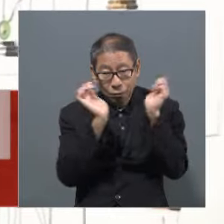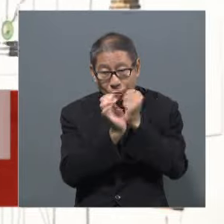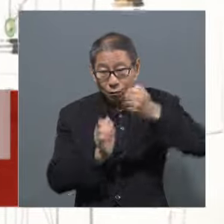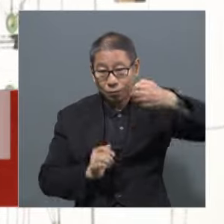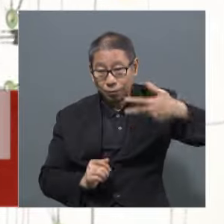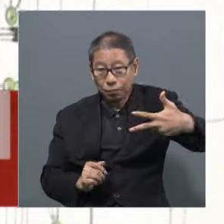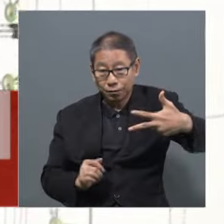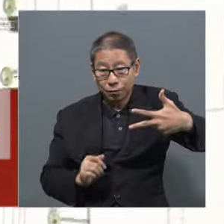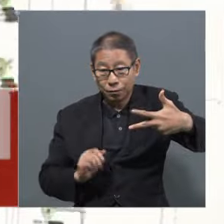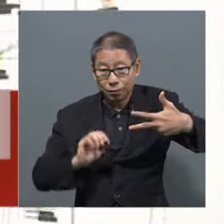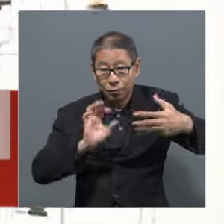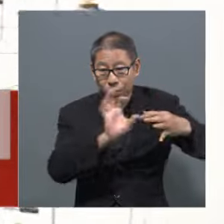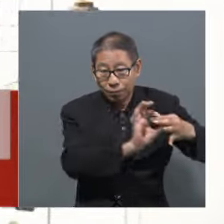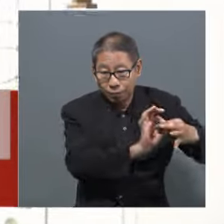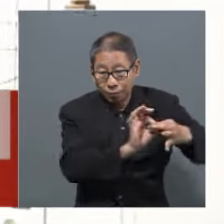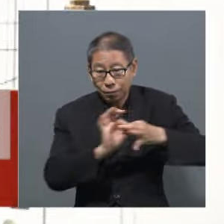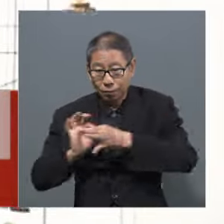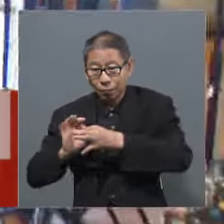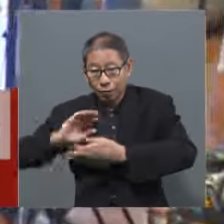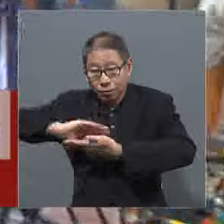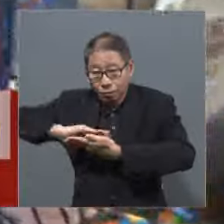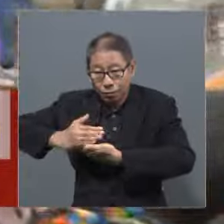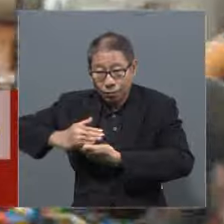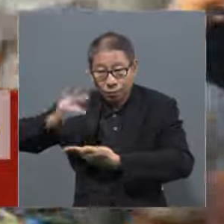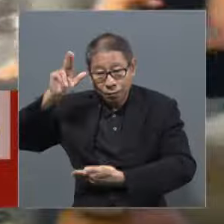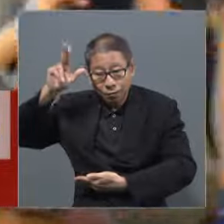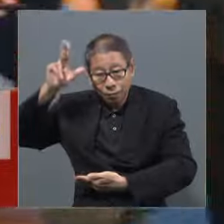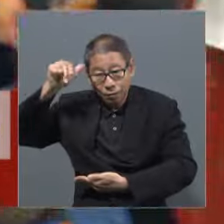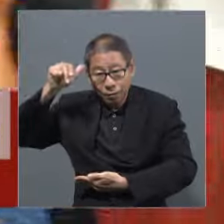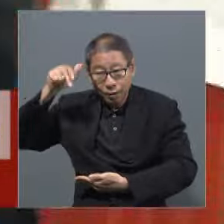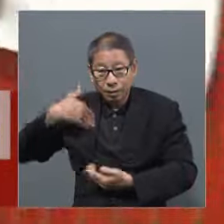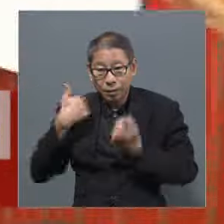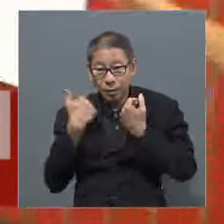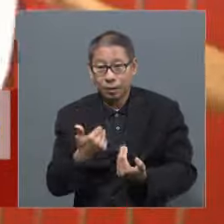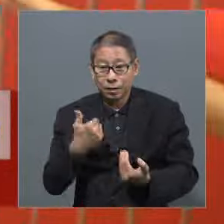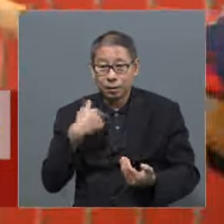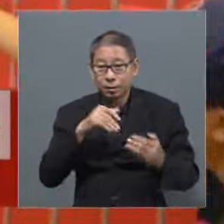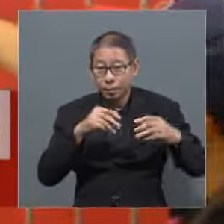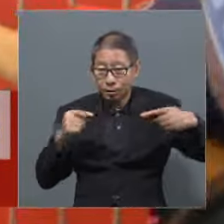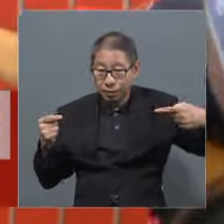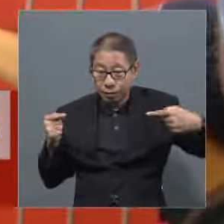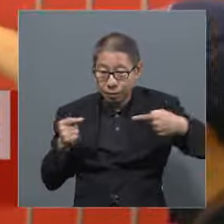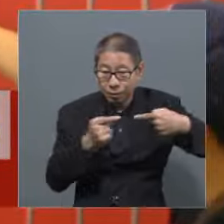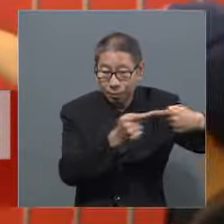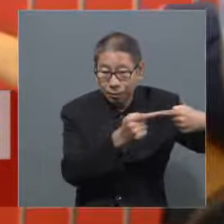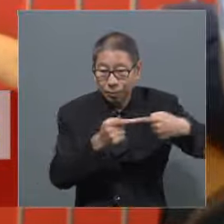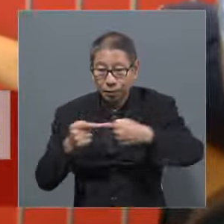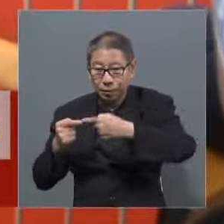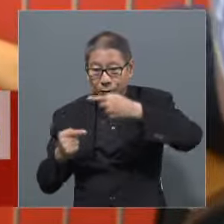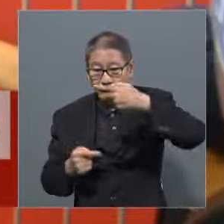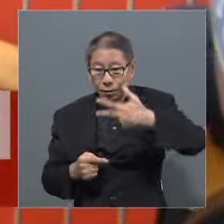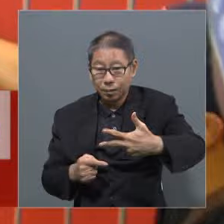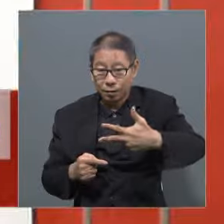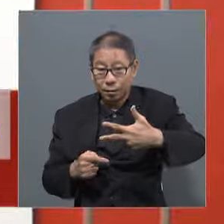กันที่เชื่อมโยงกับบัญชีม้าคือนายณัฐพงษ์และนายคชาชานจากแผงเส้นเงินคือ 3แถว